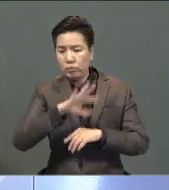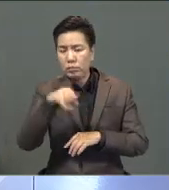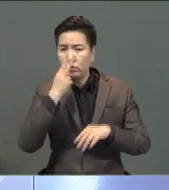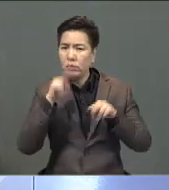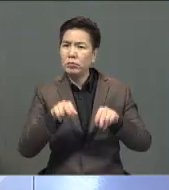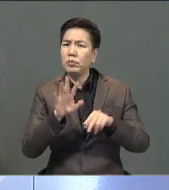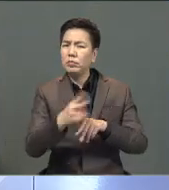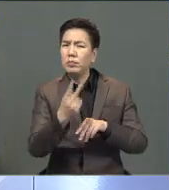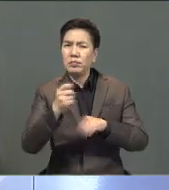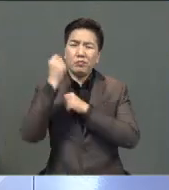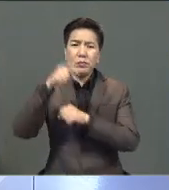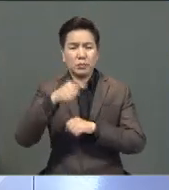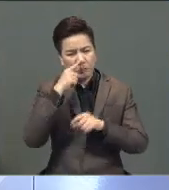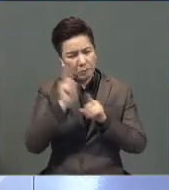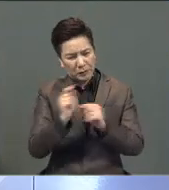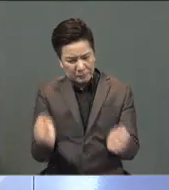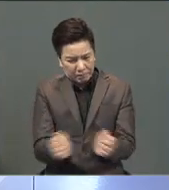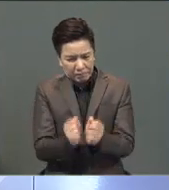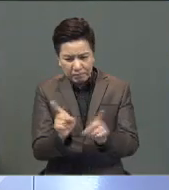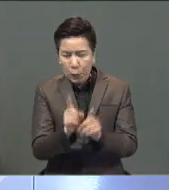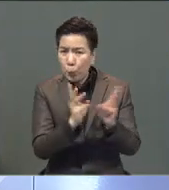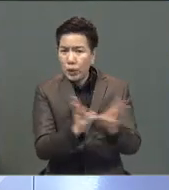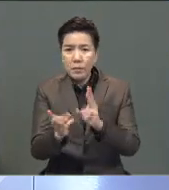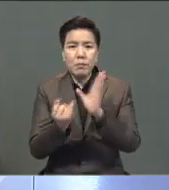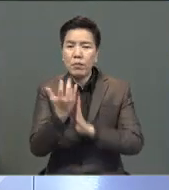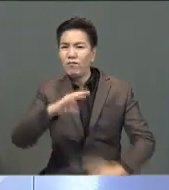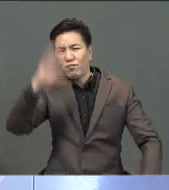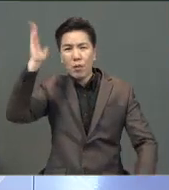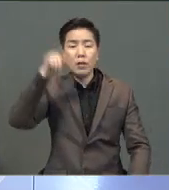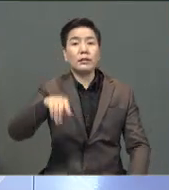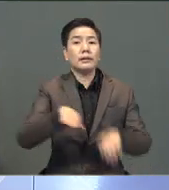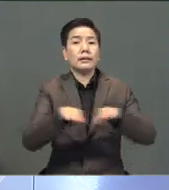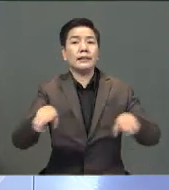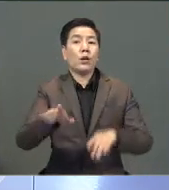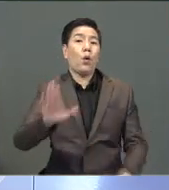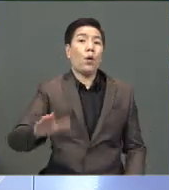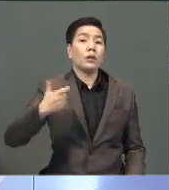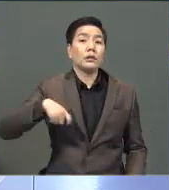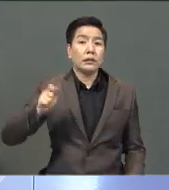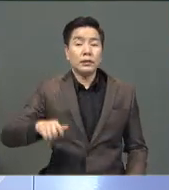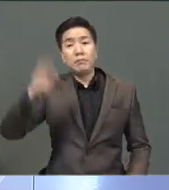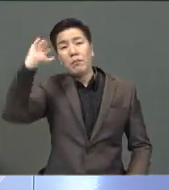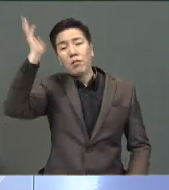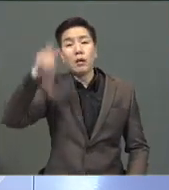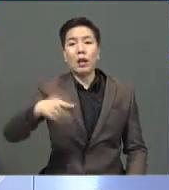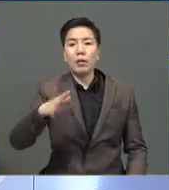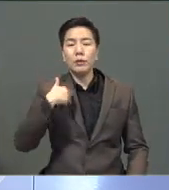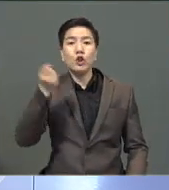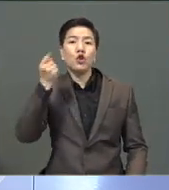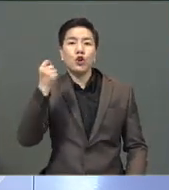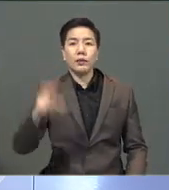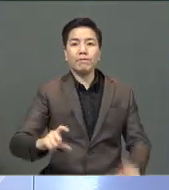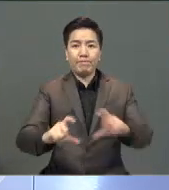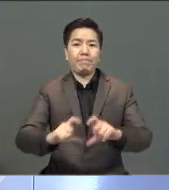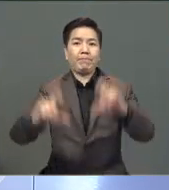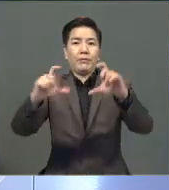หลายๆคนมองว่า OAรู้สึกว่าเป็นการควบคุมตัวโดยไม่เป็นธรรมก็เลยไปปราศรัยกันอยู่หน้าบันไดศาลลาไสย์ไม่เท่าไหร่มีการไลฟ์